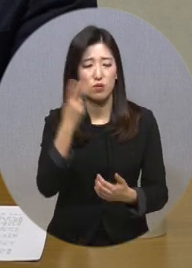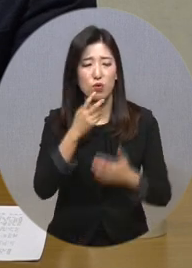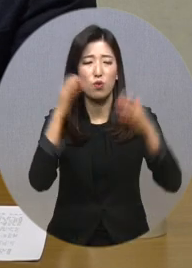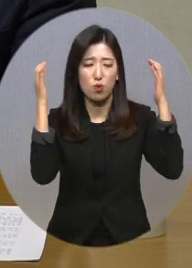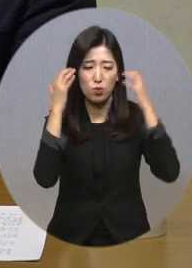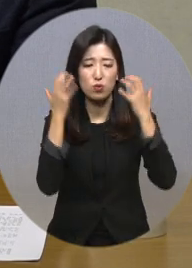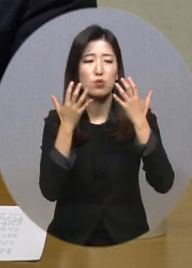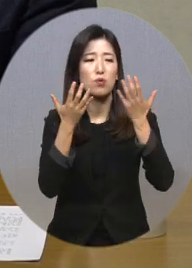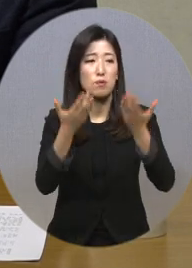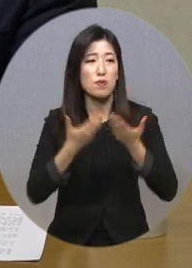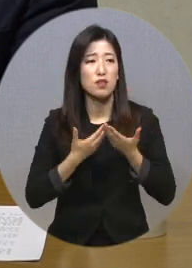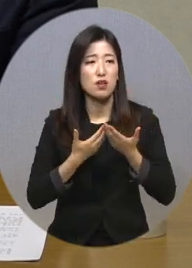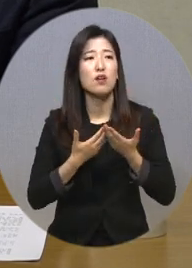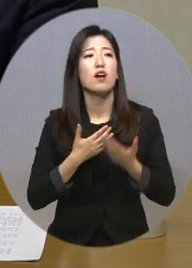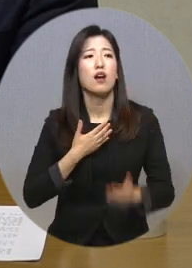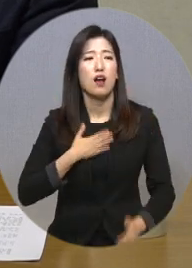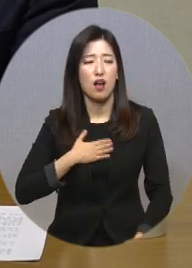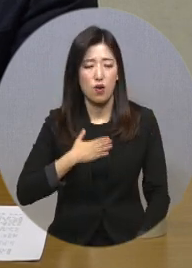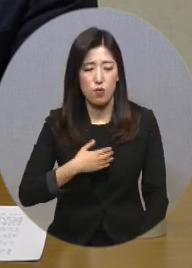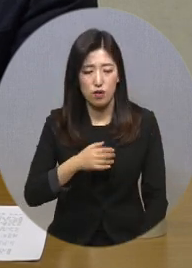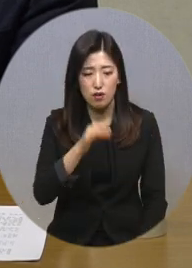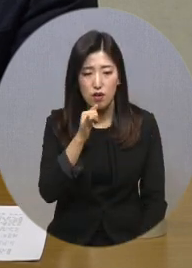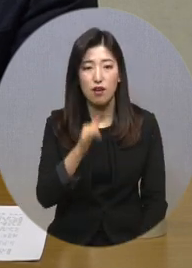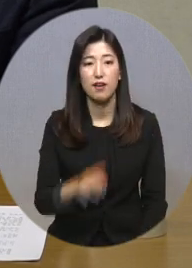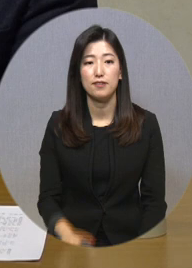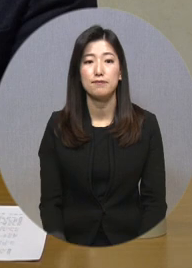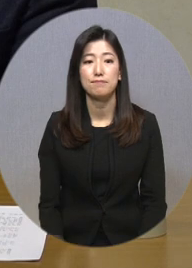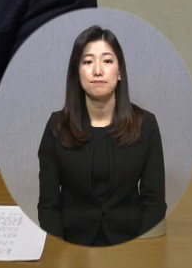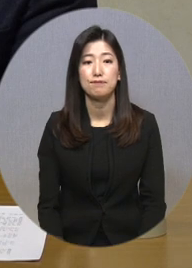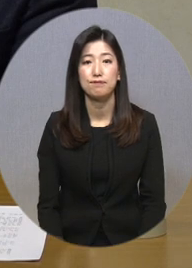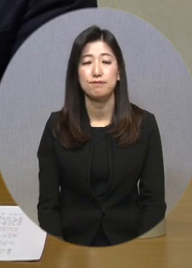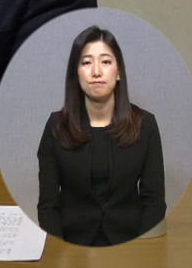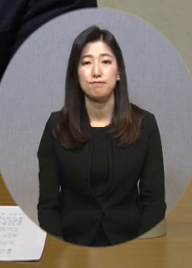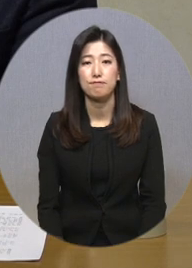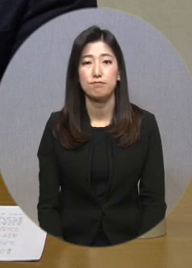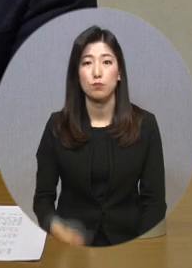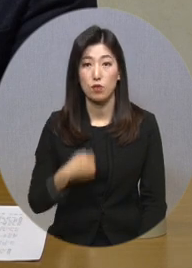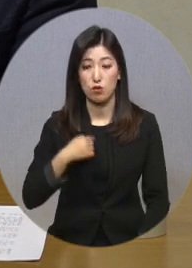받는 것을 느꼈습니다. 수화를 통해